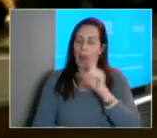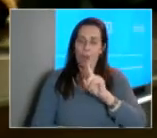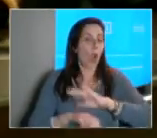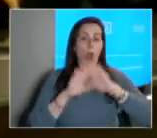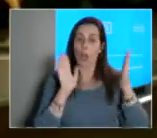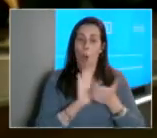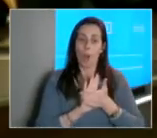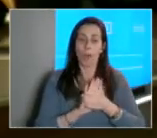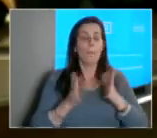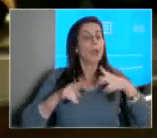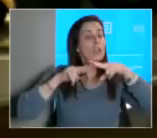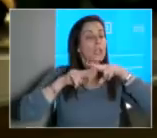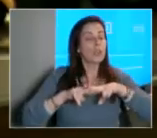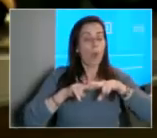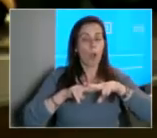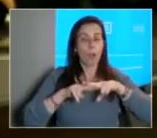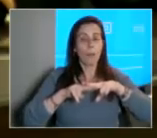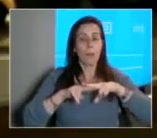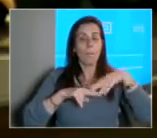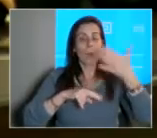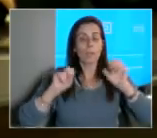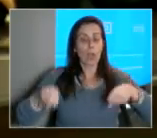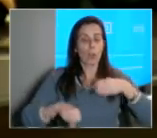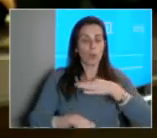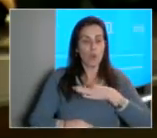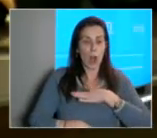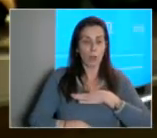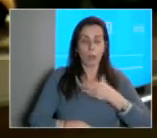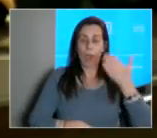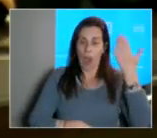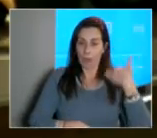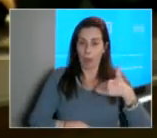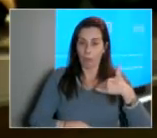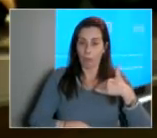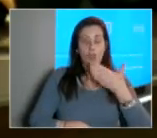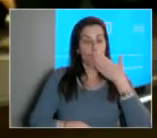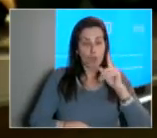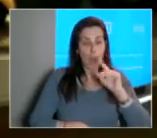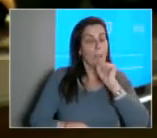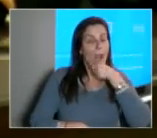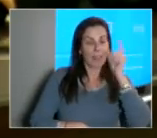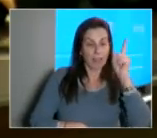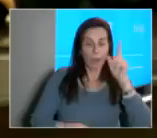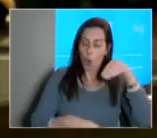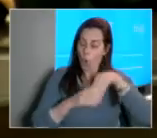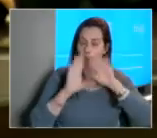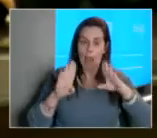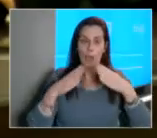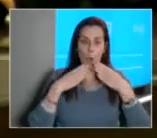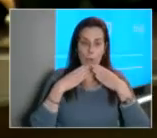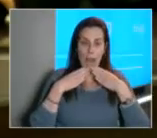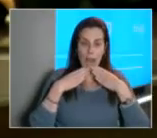כולה. מה שנותר מחוץ לריבונות שלנו הייתה קודם כל ירושלים העתיקה, כולל הכותל